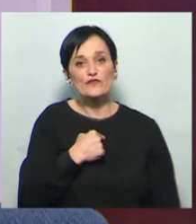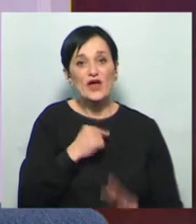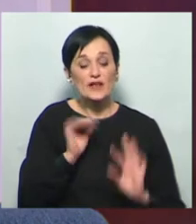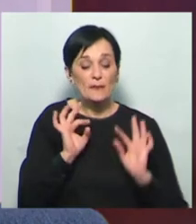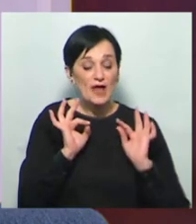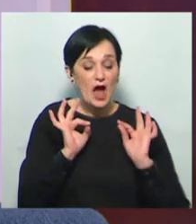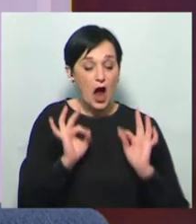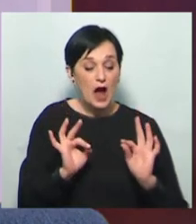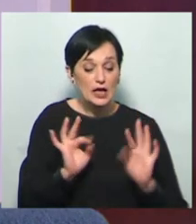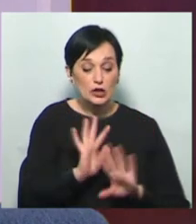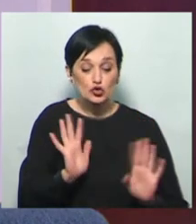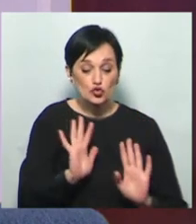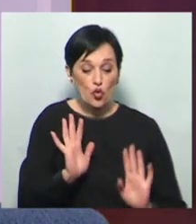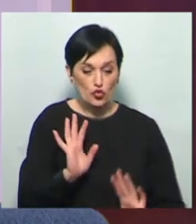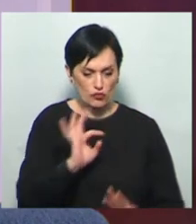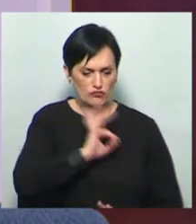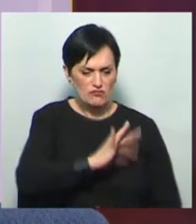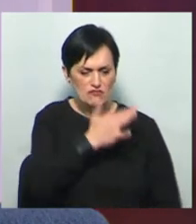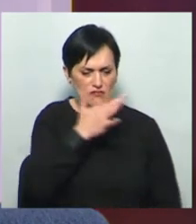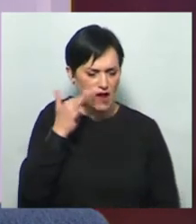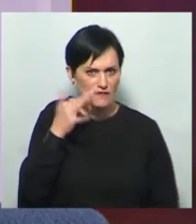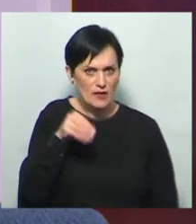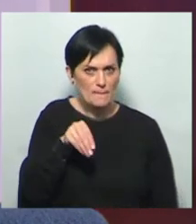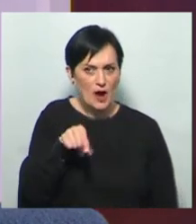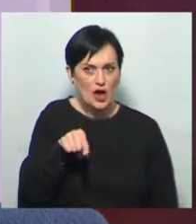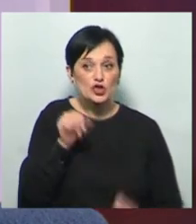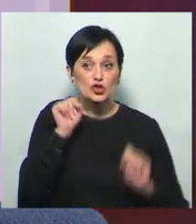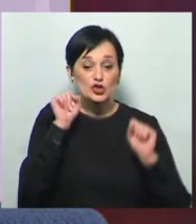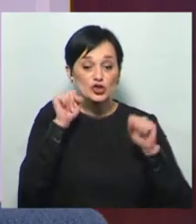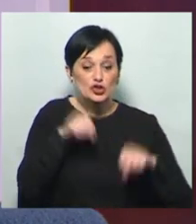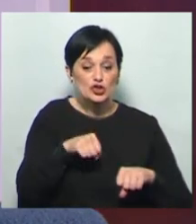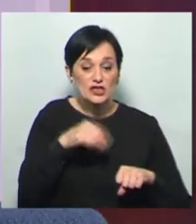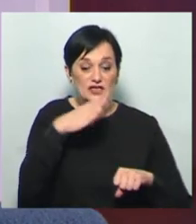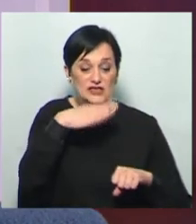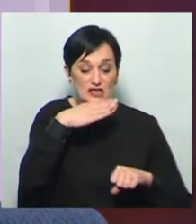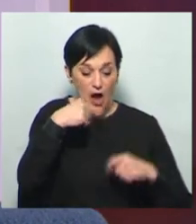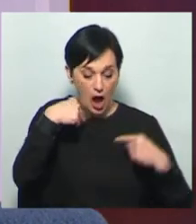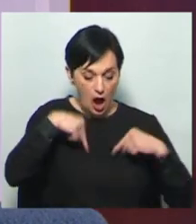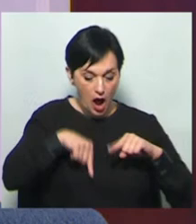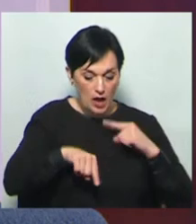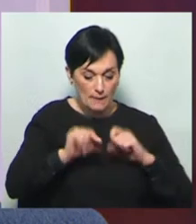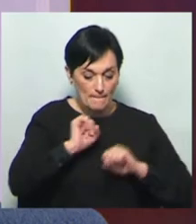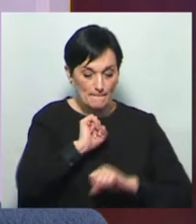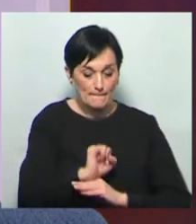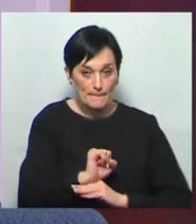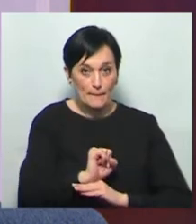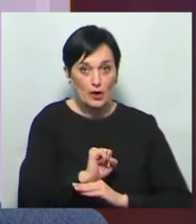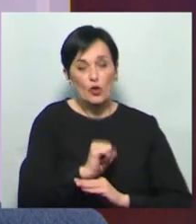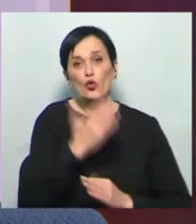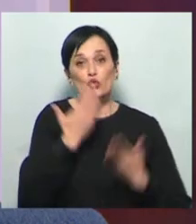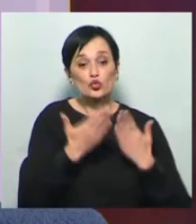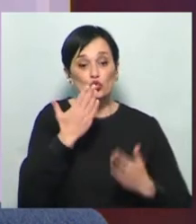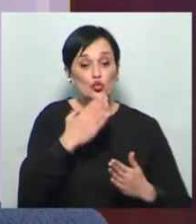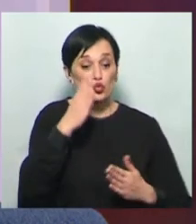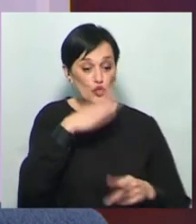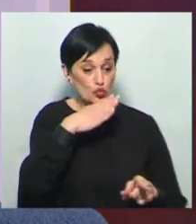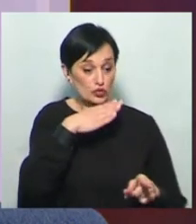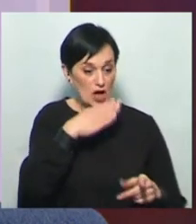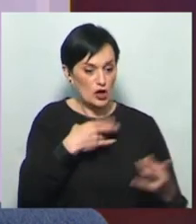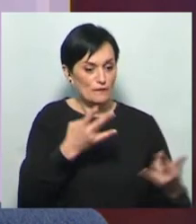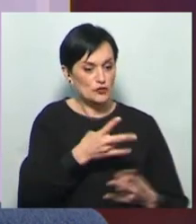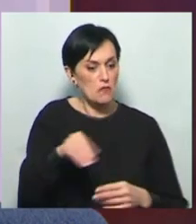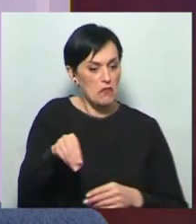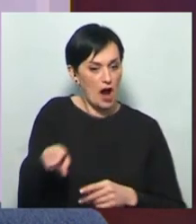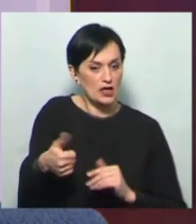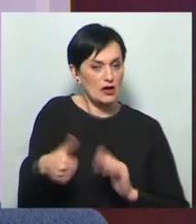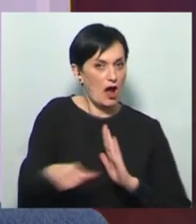არასწორად, არარაციონალურად მოვიხმართ მარილს, მან შეიძლება წყალი შეაკავოს და თქვენი კითხავთ, თუ წყალი გვჭირდება, მაშინ კარგი საქმე გაუკეთებია